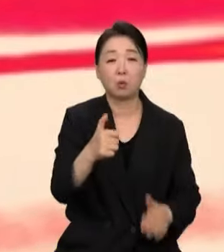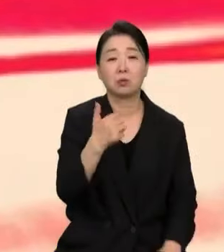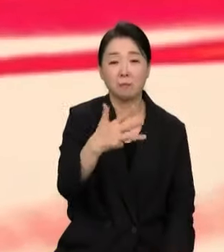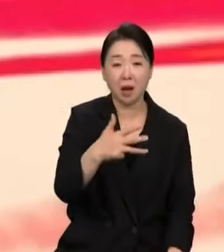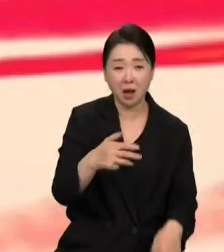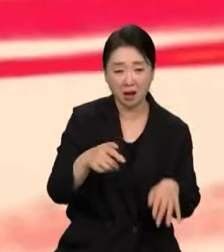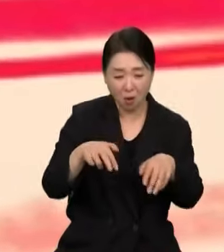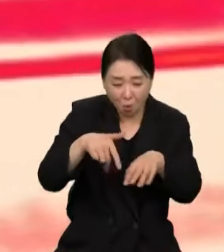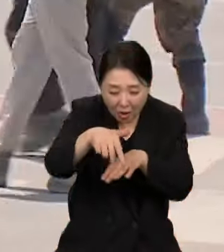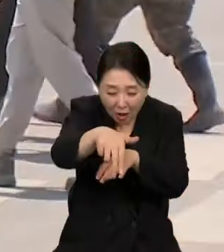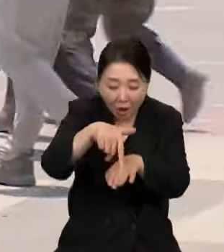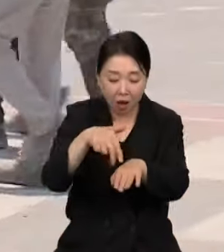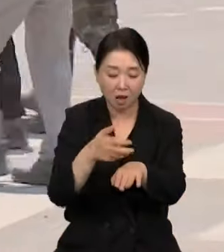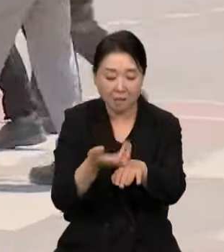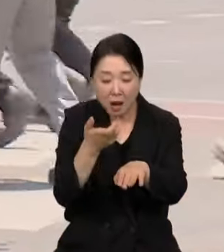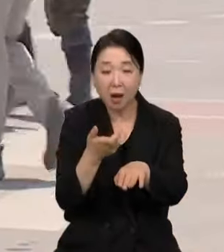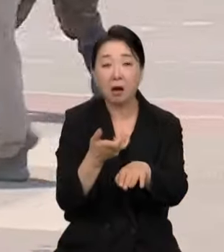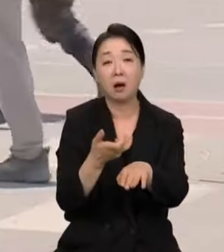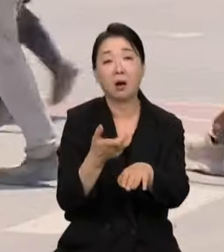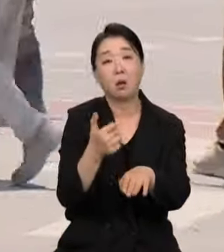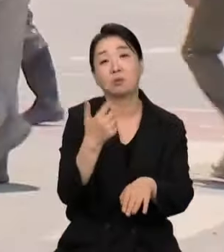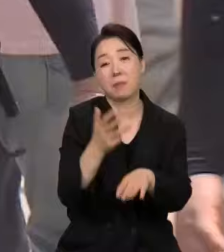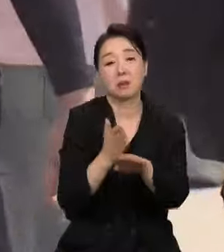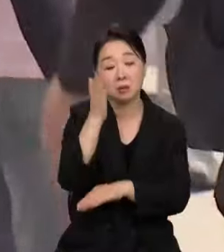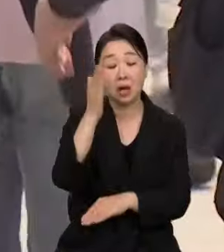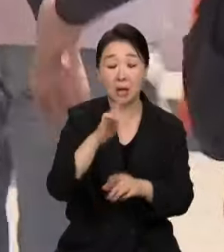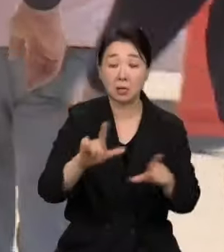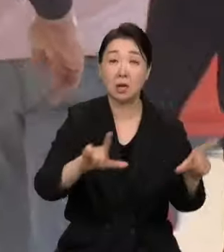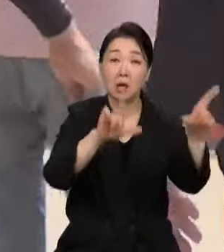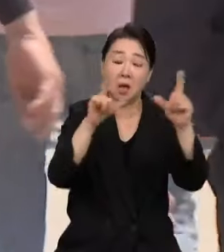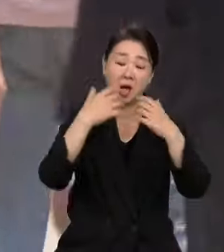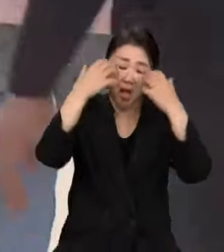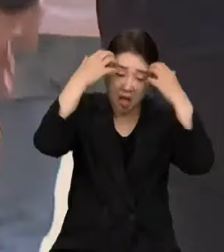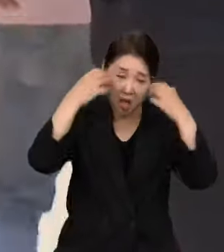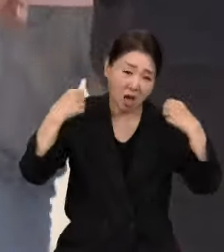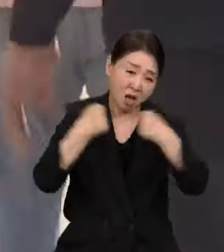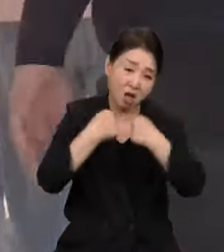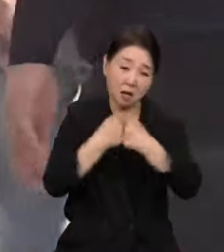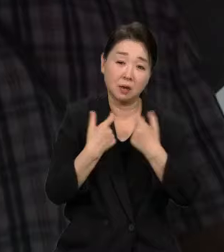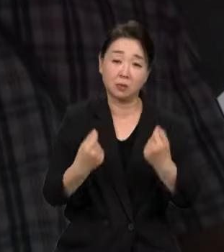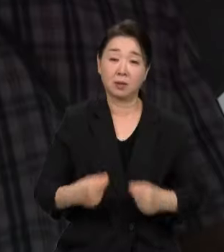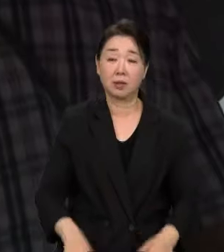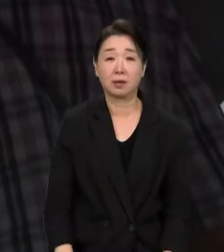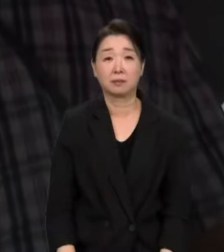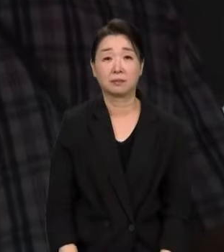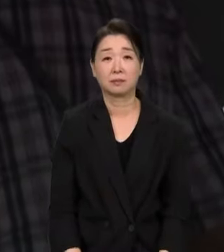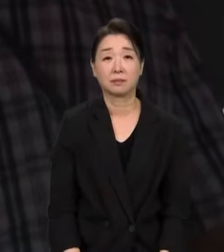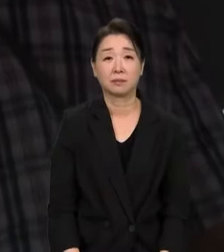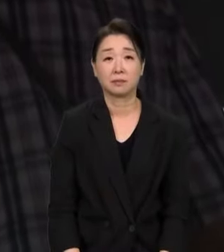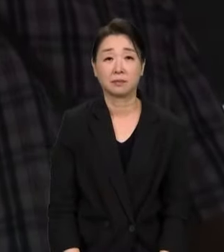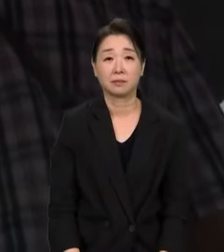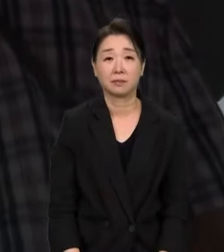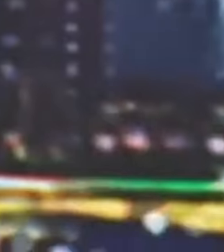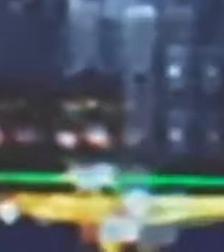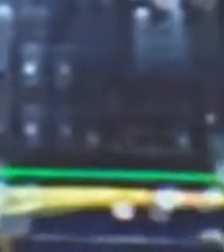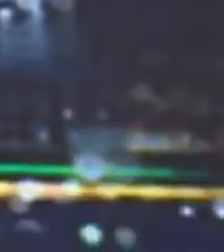51도에 이르렀습니다. 시민들 오늘 하루 일상은 폭염과 싸움이었습니다. JTBC 이세현입니다.